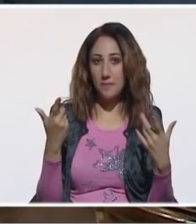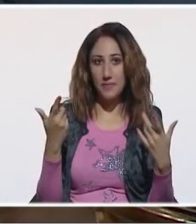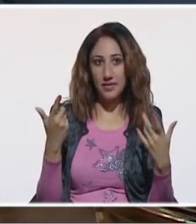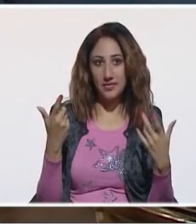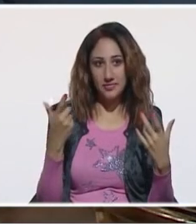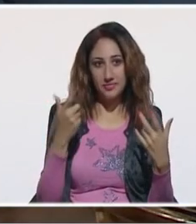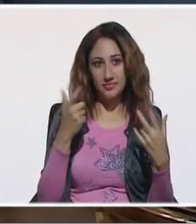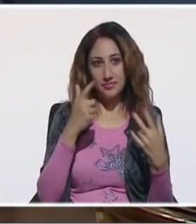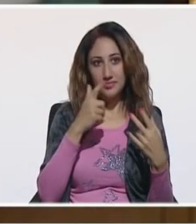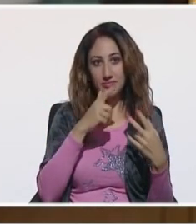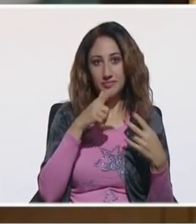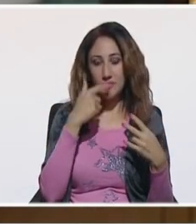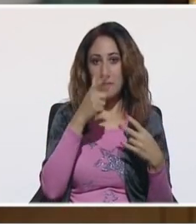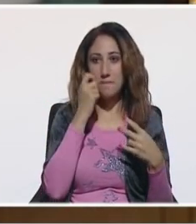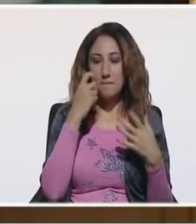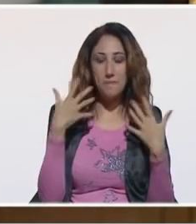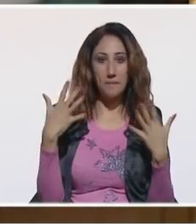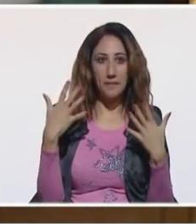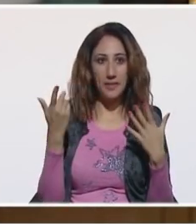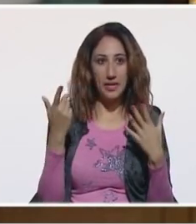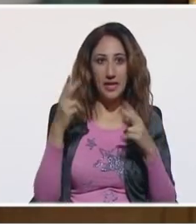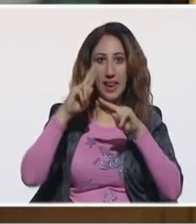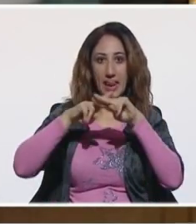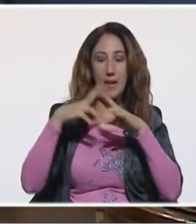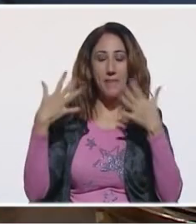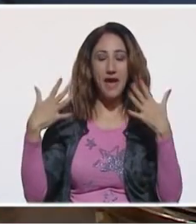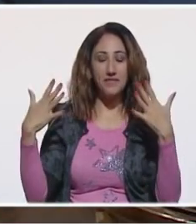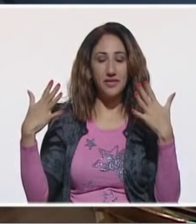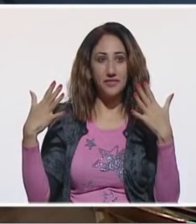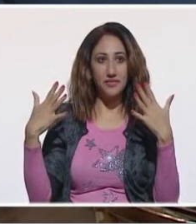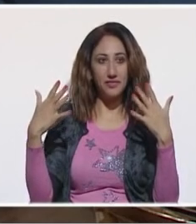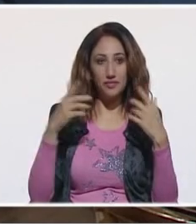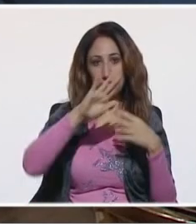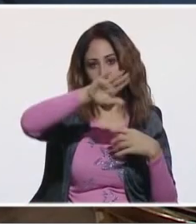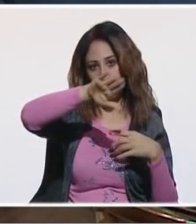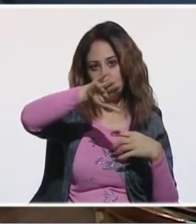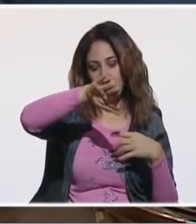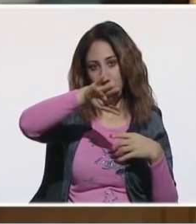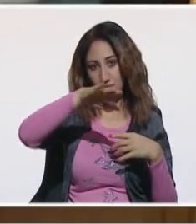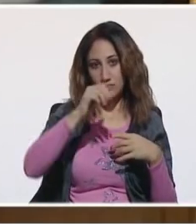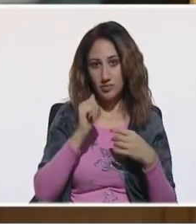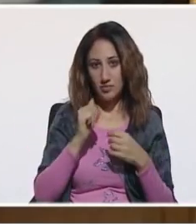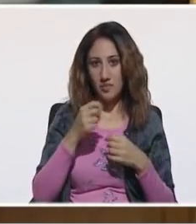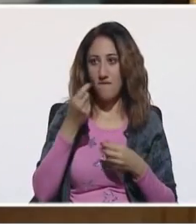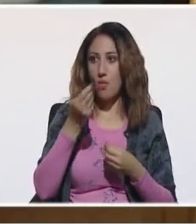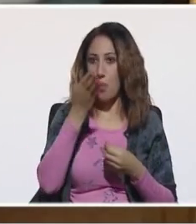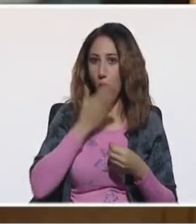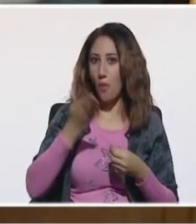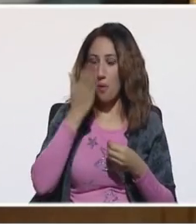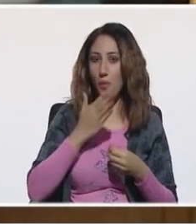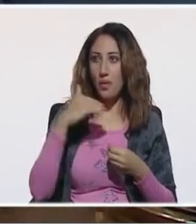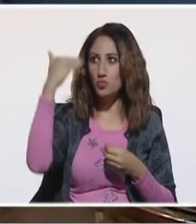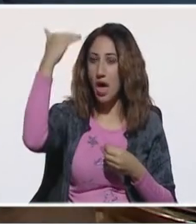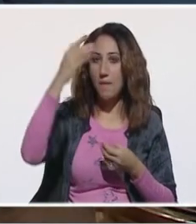حد كسلان، لا دي ولا دي. طب نجمها خفيف، مين فيهم نجمها خفيف؟ اعتقد رانيا اكتر. مبذرة ومش بتعمل